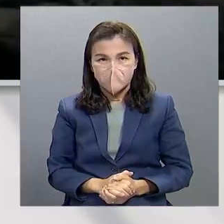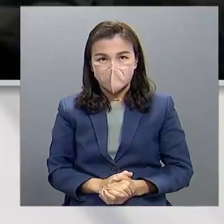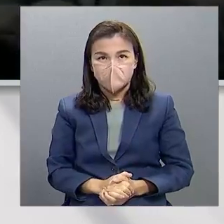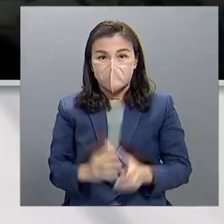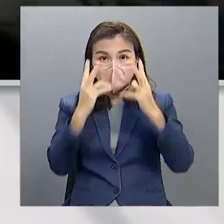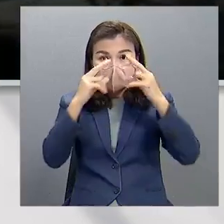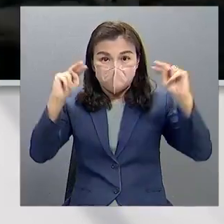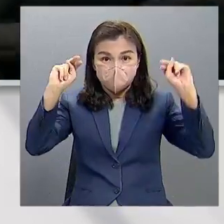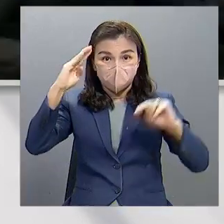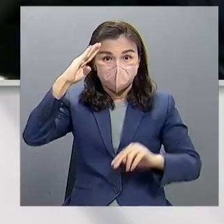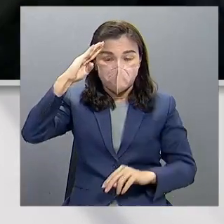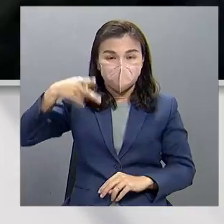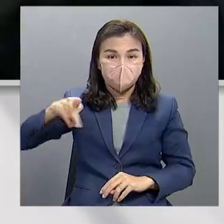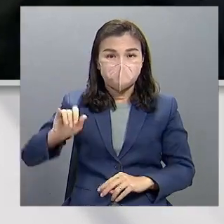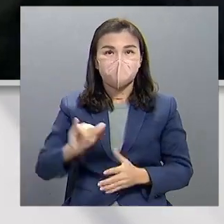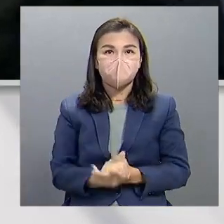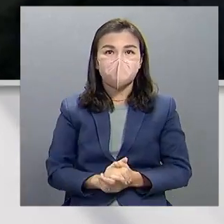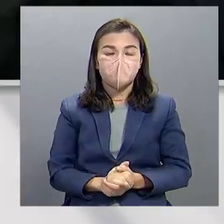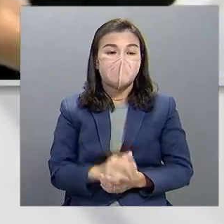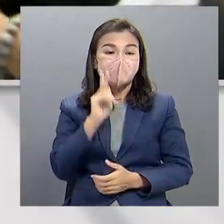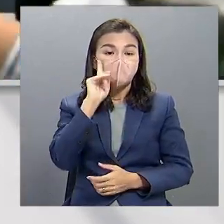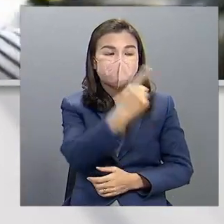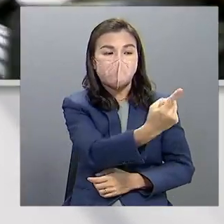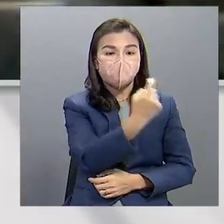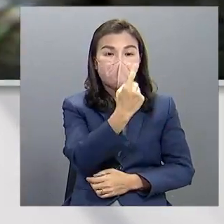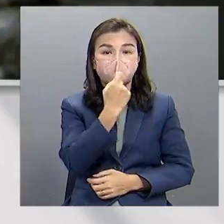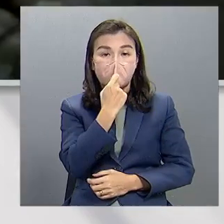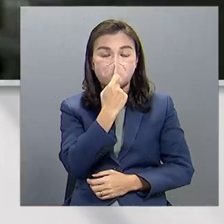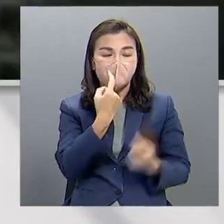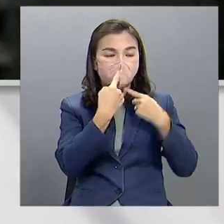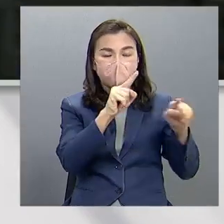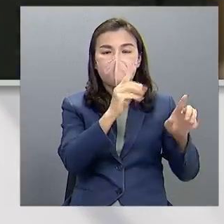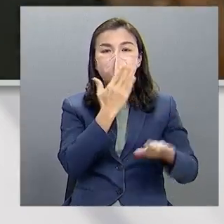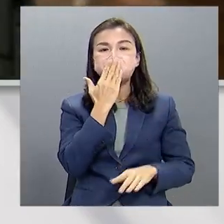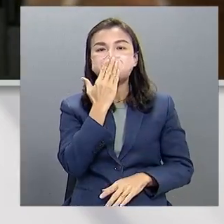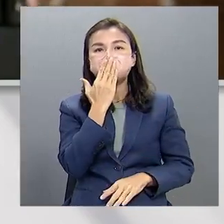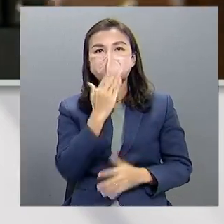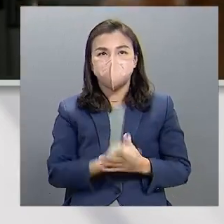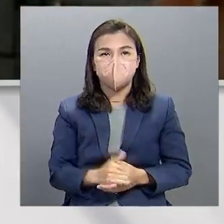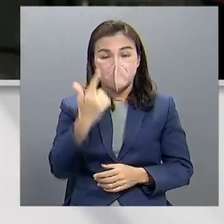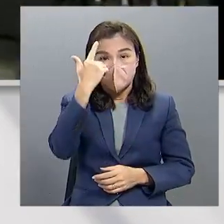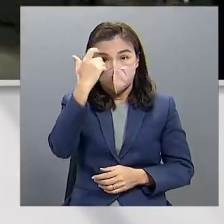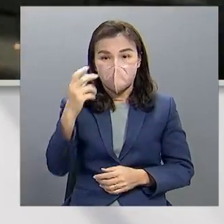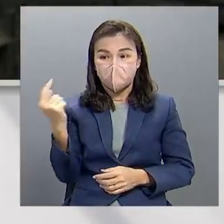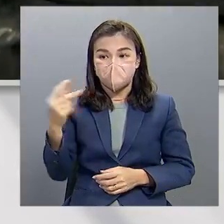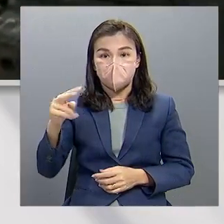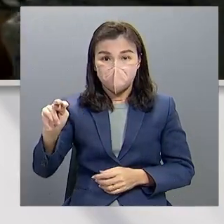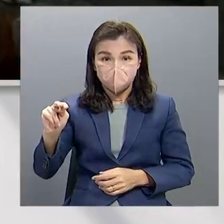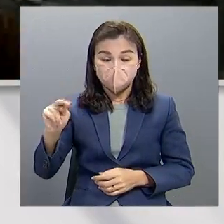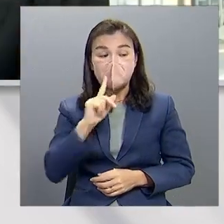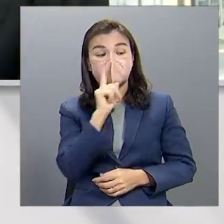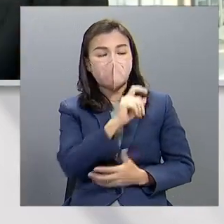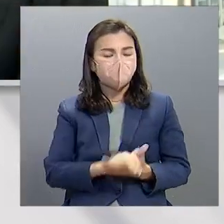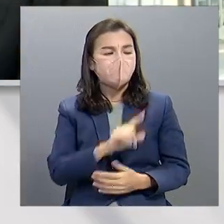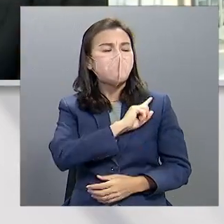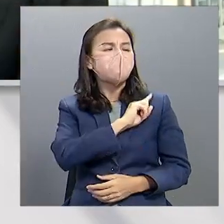าไม่ตอบคำถามนักข่าวเลยโดยเฉพาะประเด็นที่ร้อยเอกธรรมนัสพรหมเผ่าออกมาถามถึงความรับผิดชอบทางการเมืองห